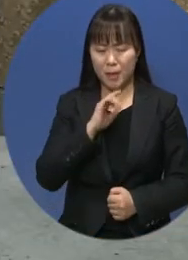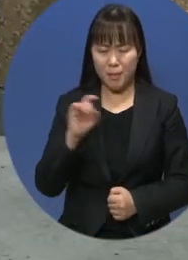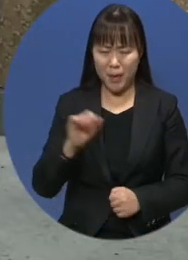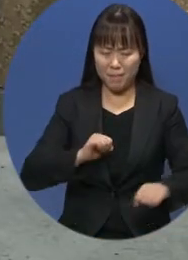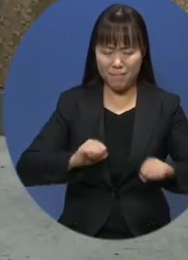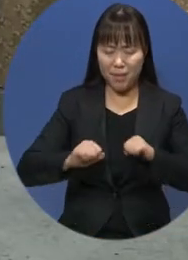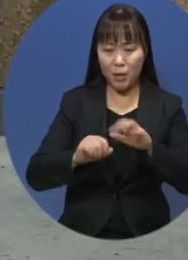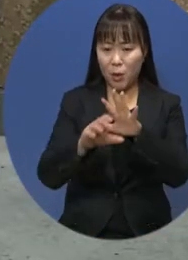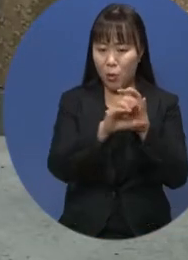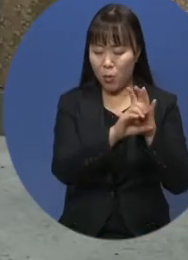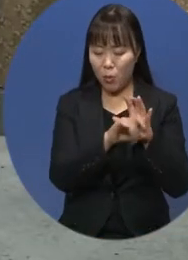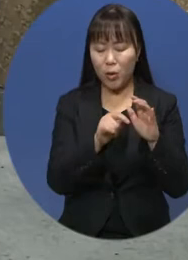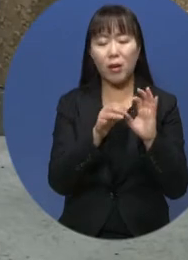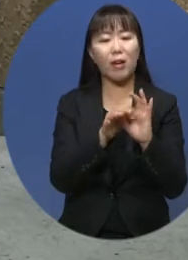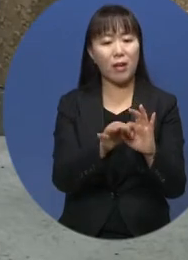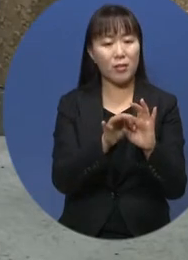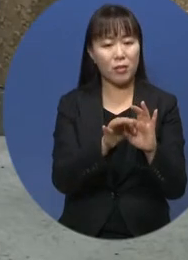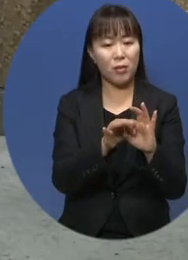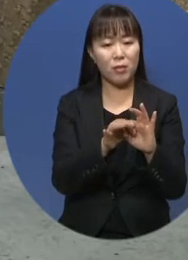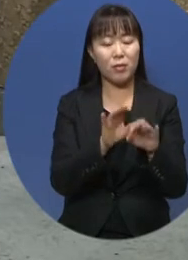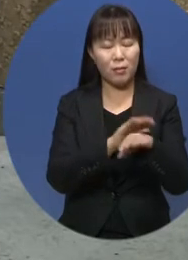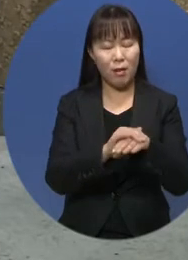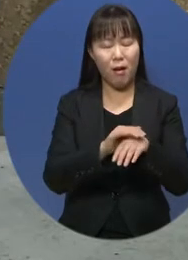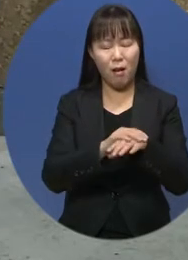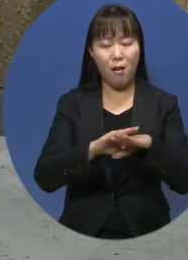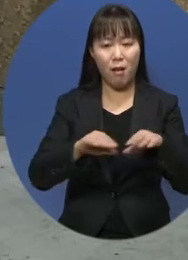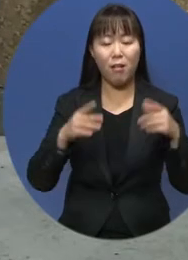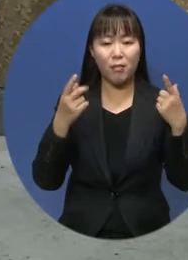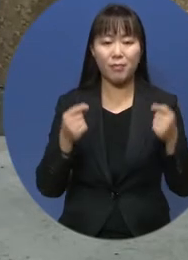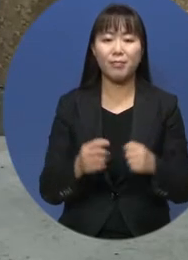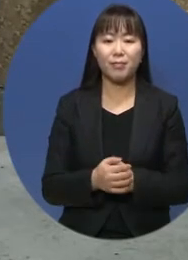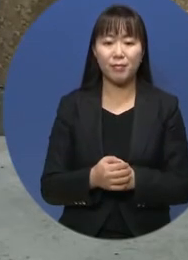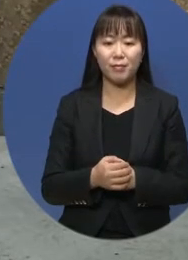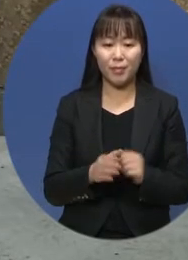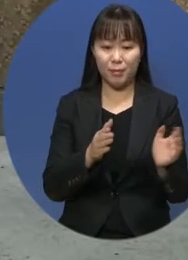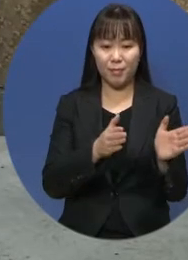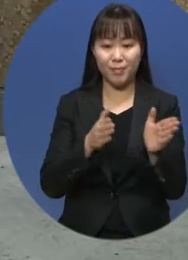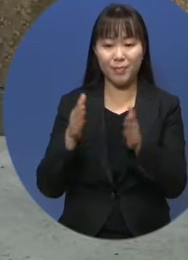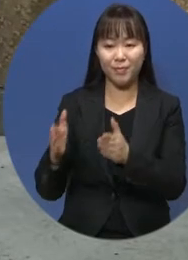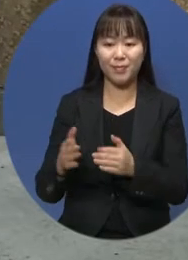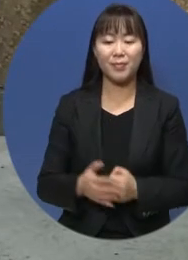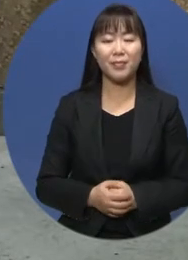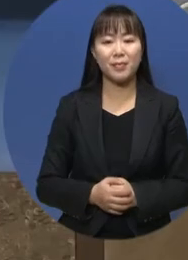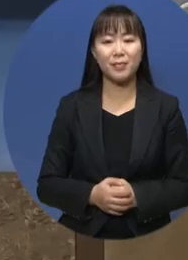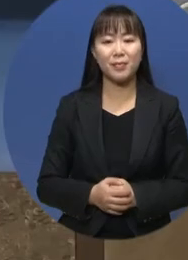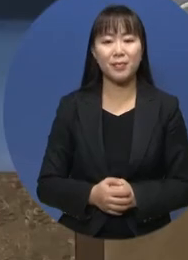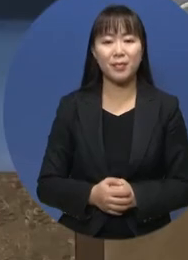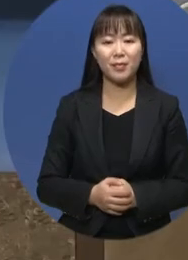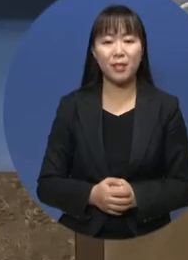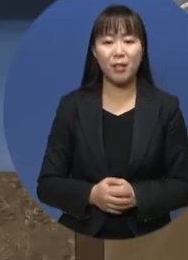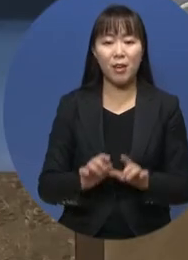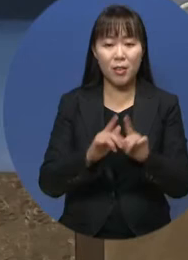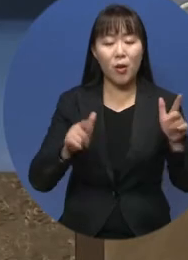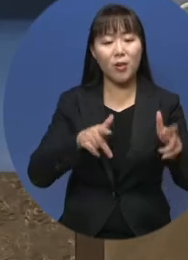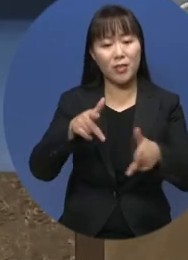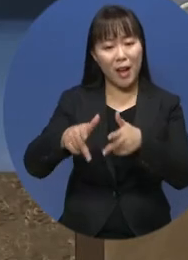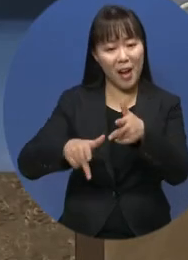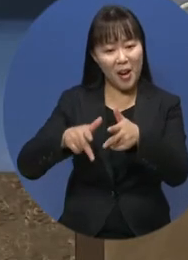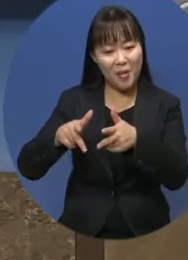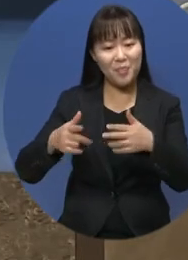이렇게 코로나 일고 에 대해서 어 대응을 하고 계신데요 그럼 이제 다음 질문으로 넘어가서 또 여러 사업들을